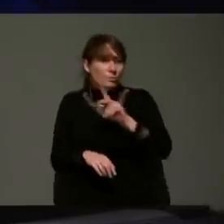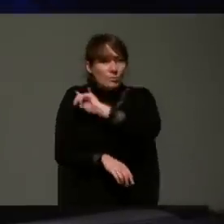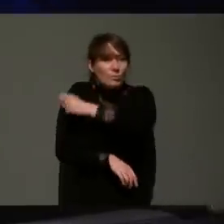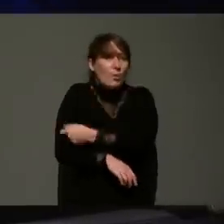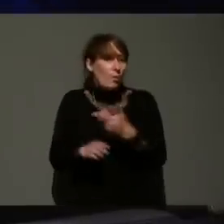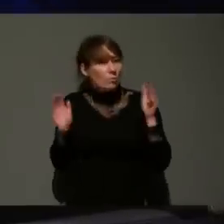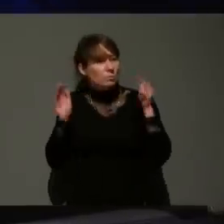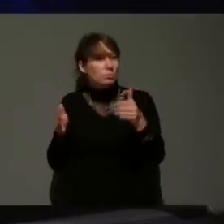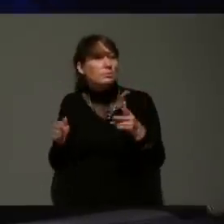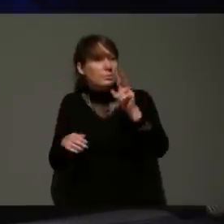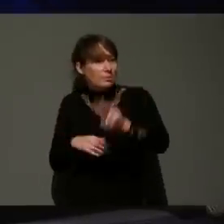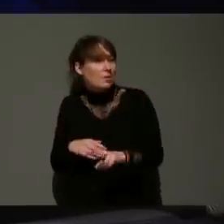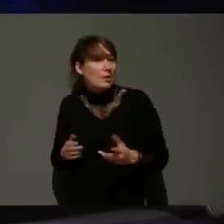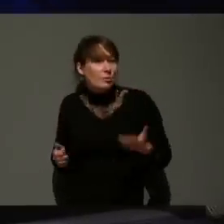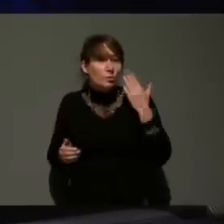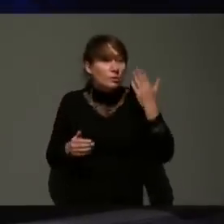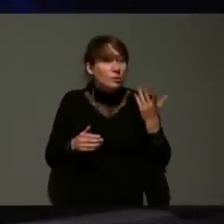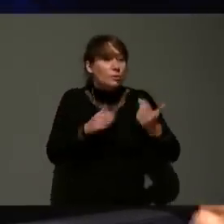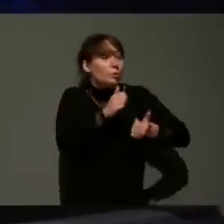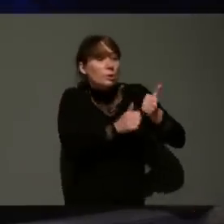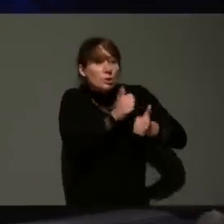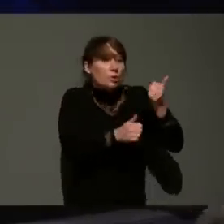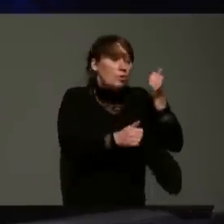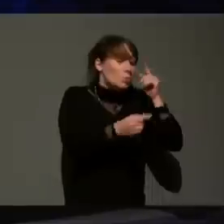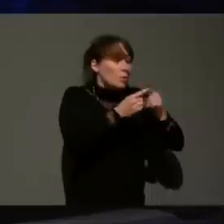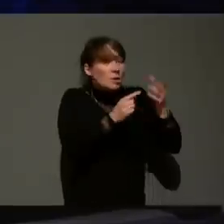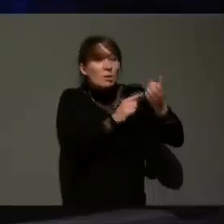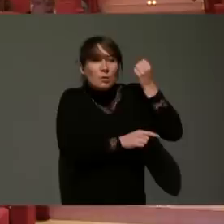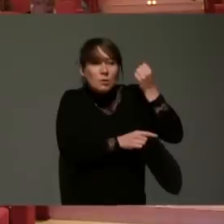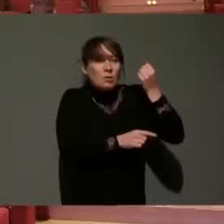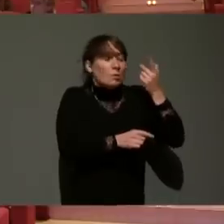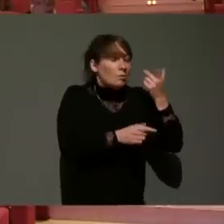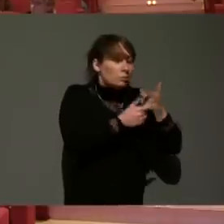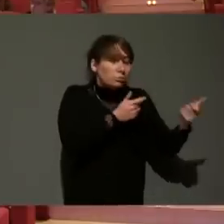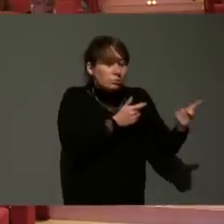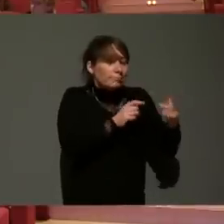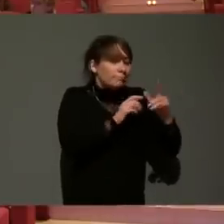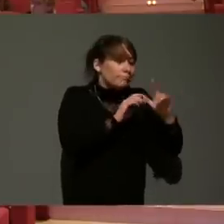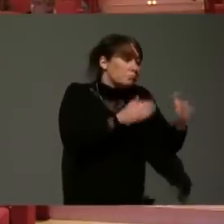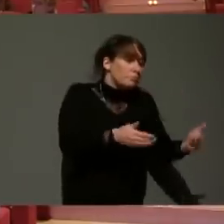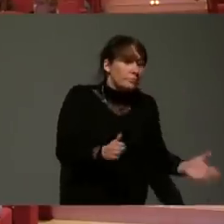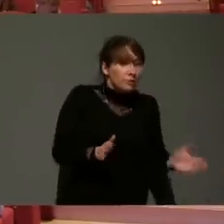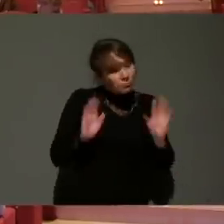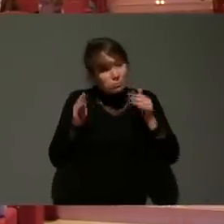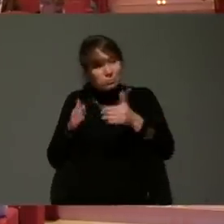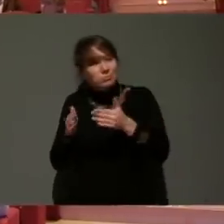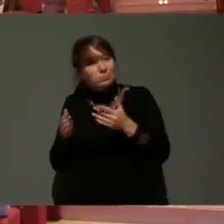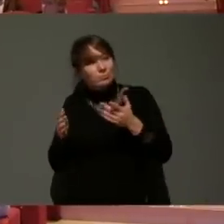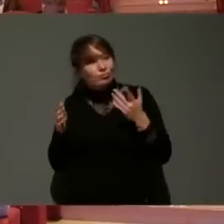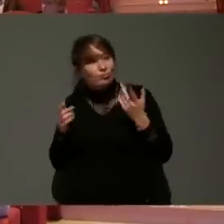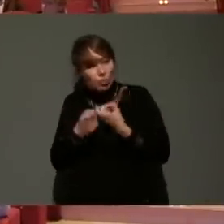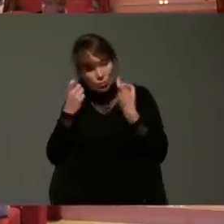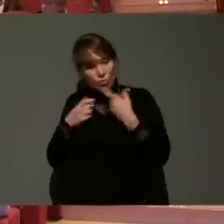donc je pense que le jour où je serai plus dans cette optique de performance, je serai quand même dans une optique, on va dire, d'entretien,